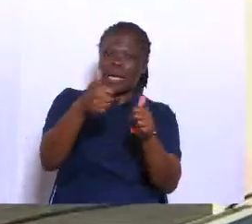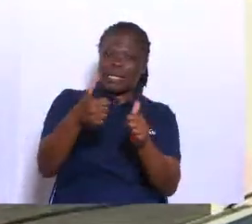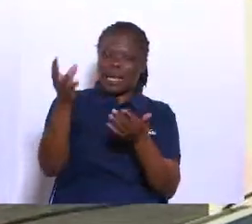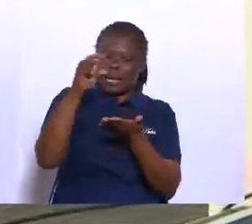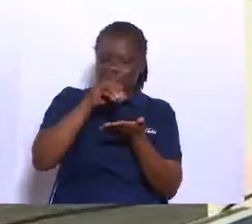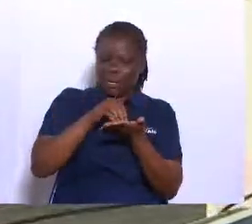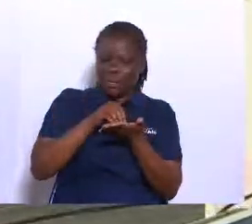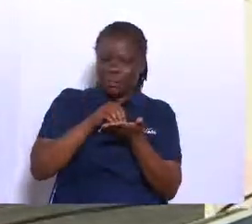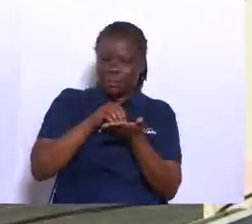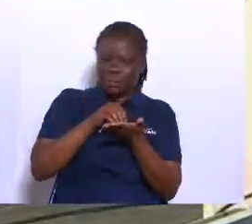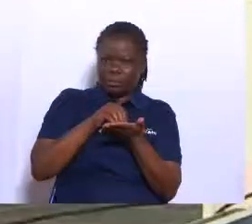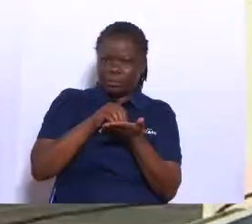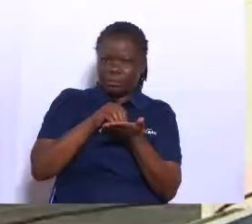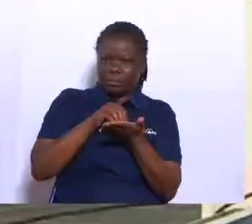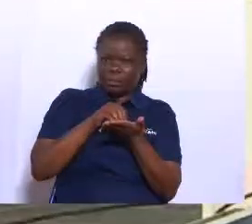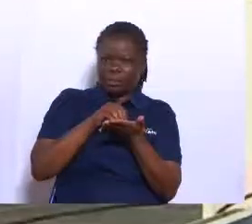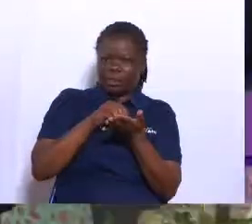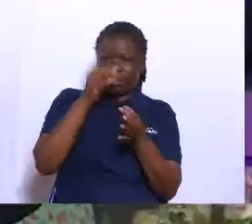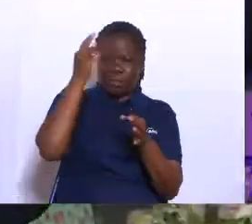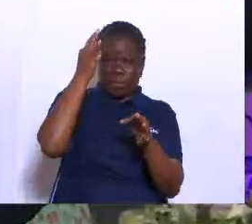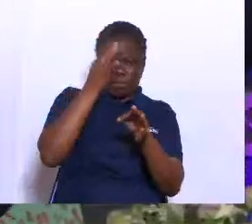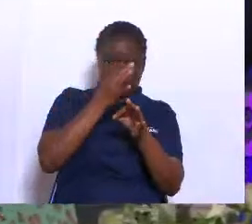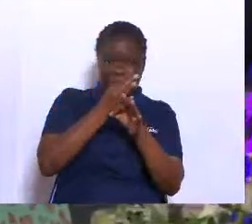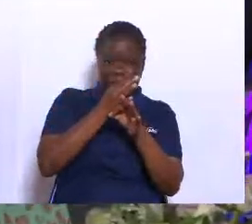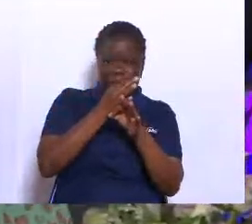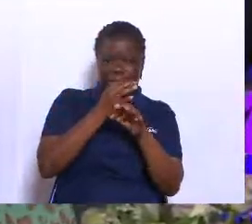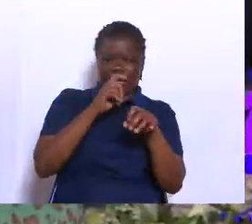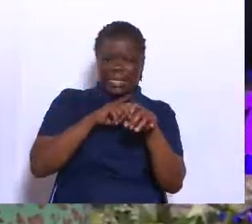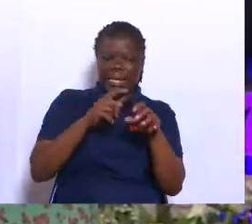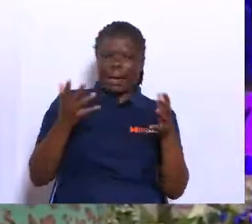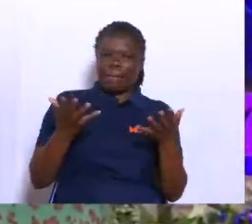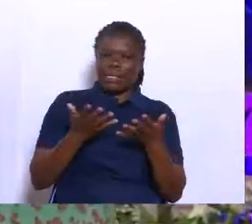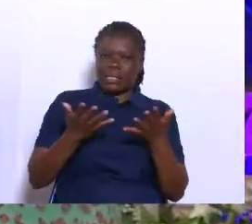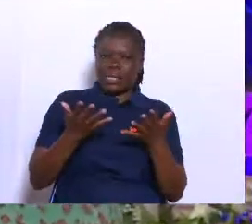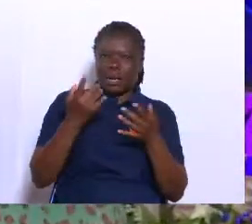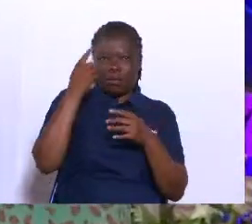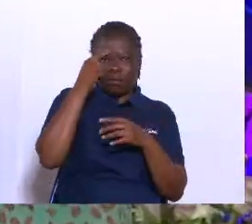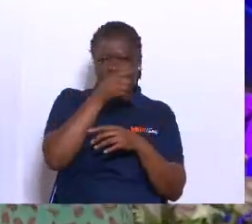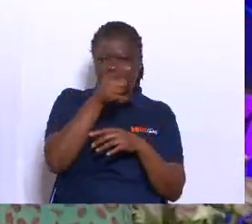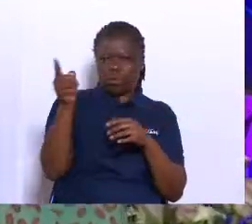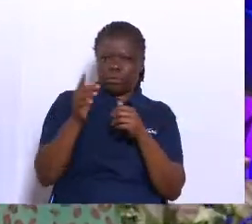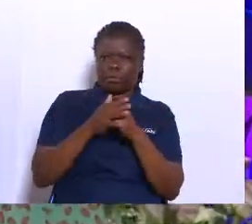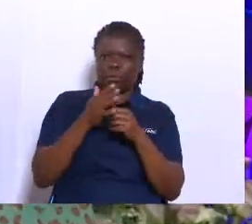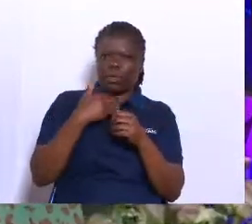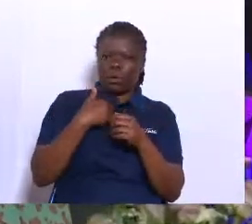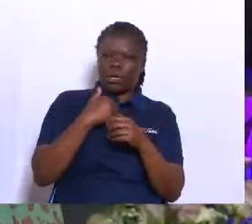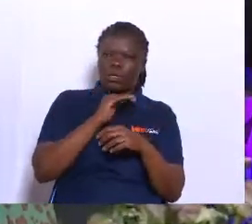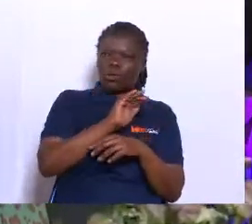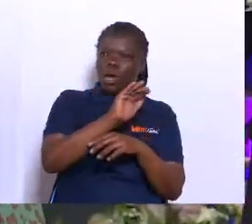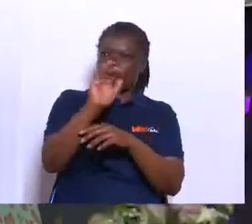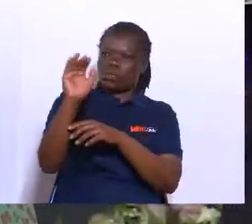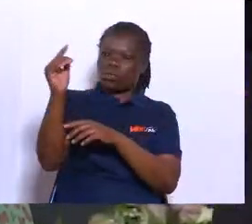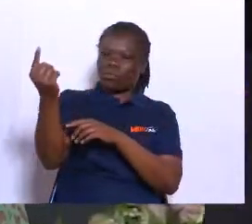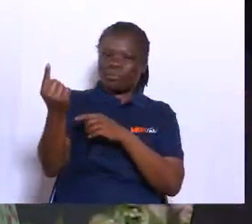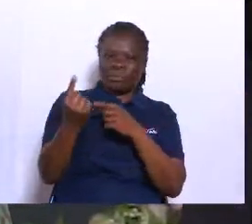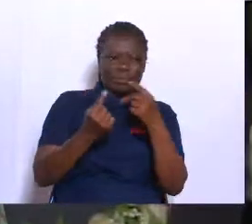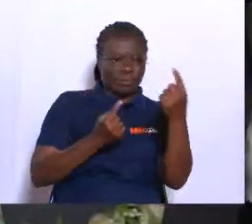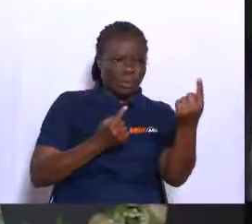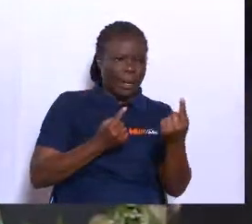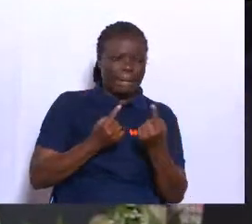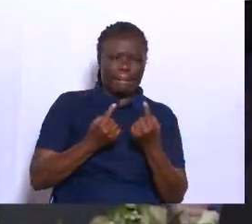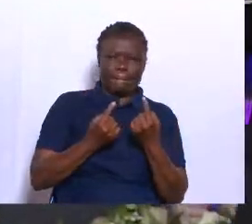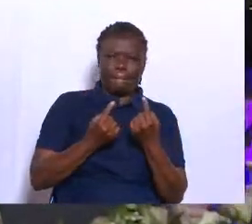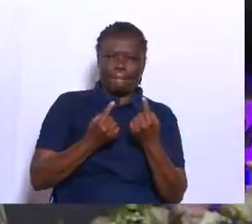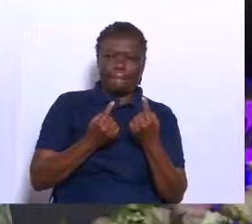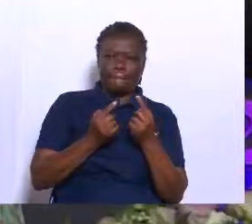tena, urudi kwa imani hii. Nafasi ndio hii tena kwako. Naomba usogee hapa mbele